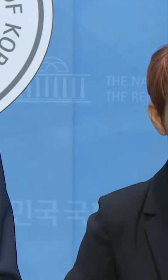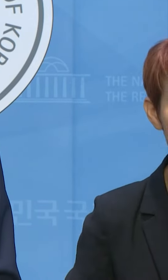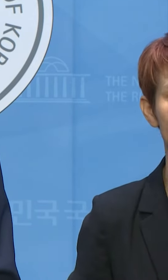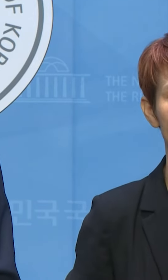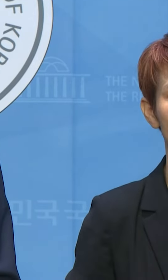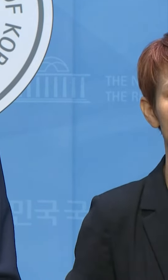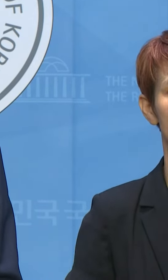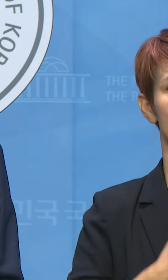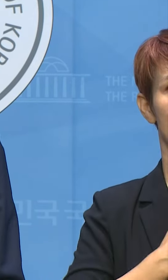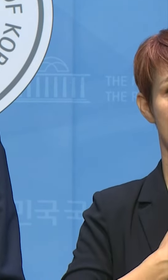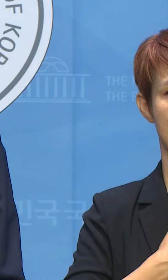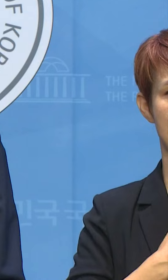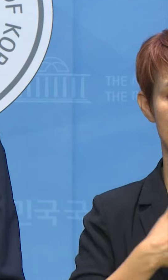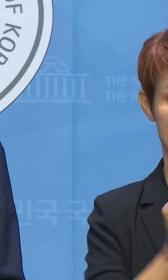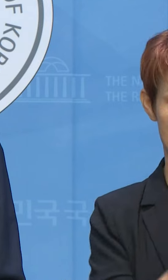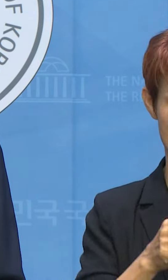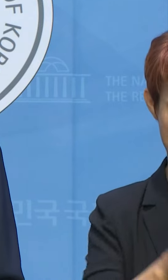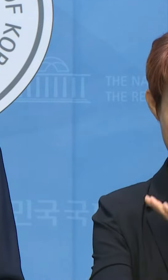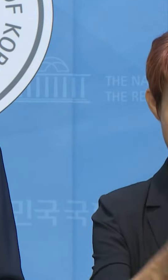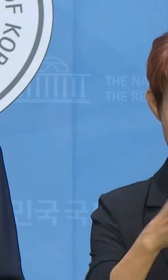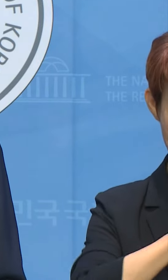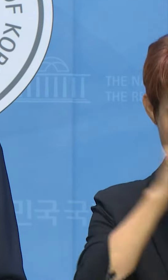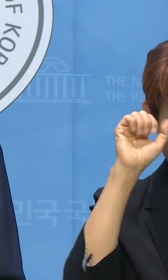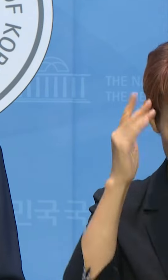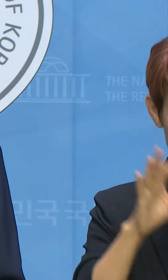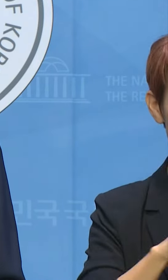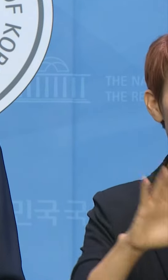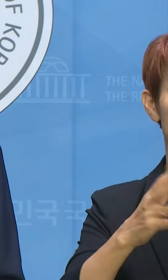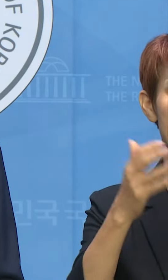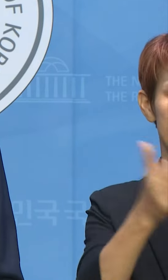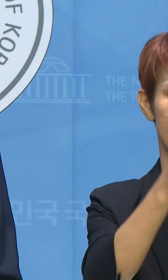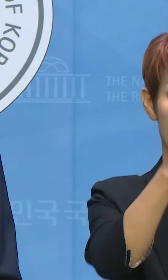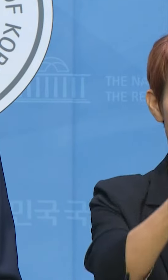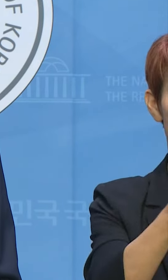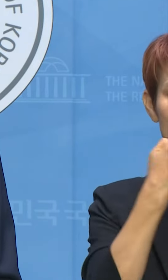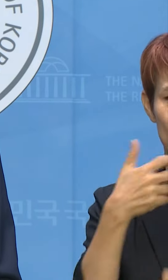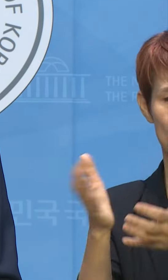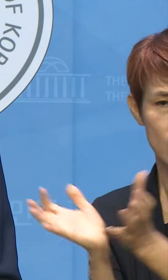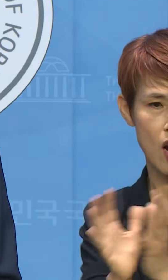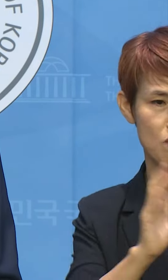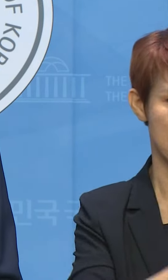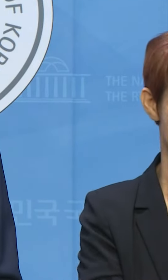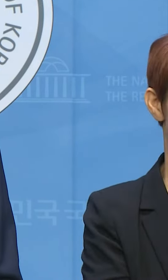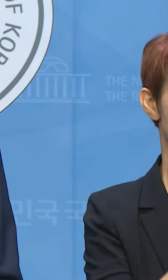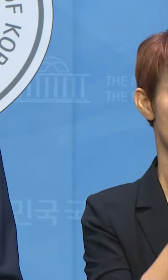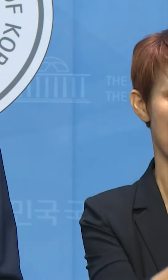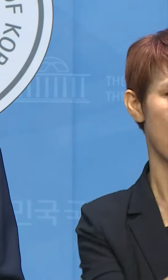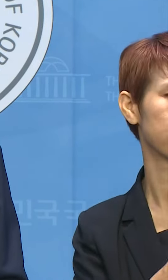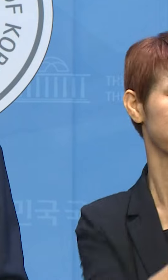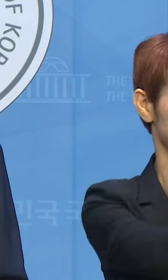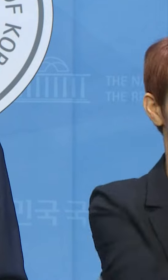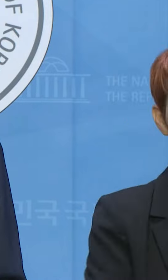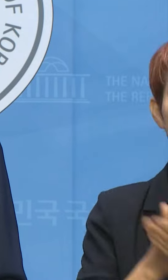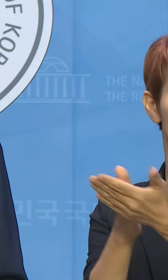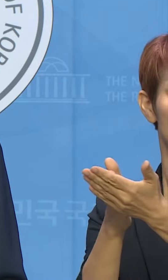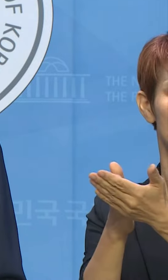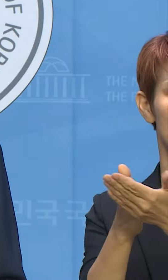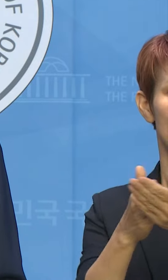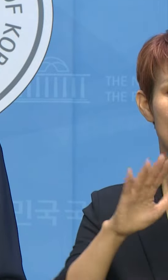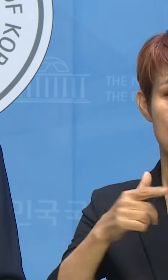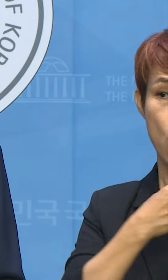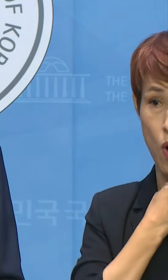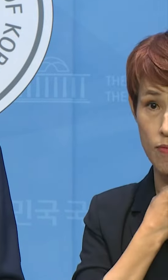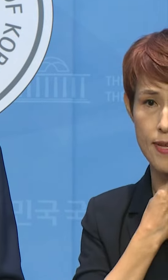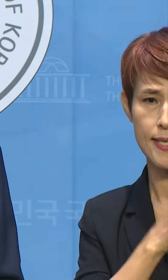제가 당대표가 된다면 국회의장 민주당 국민임 대표께 요구할 것입니다 국민의